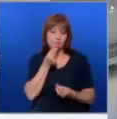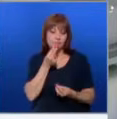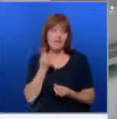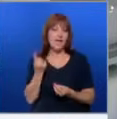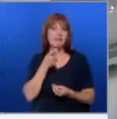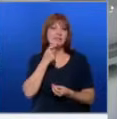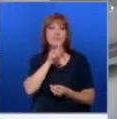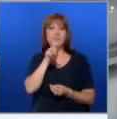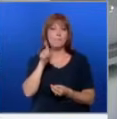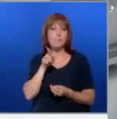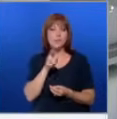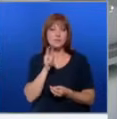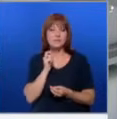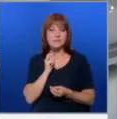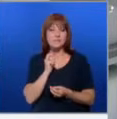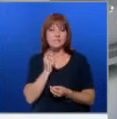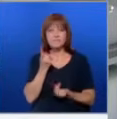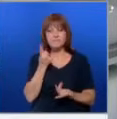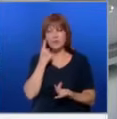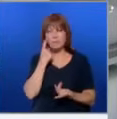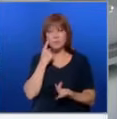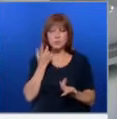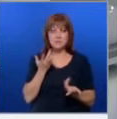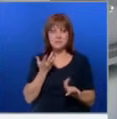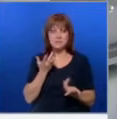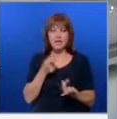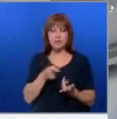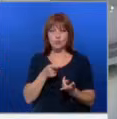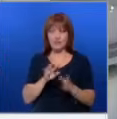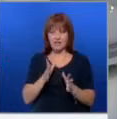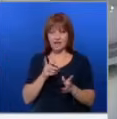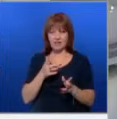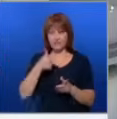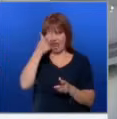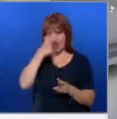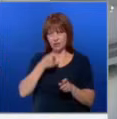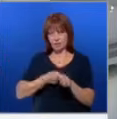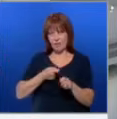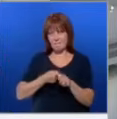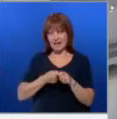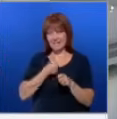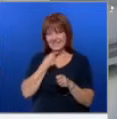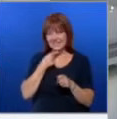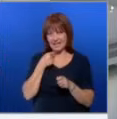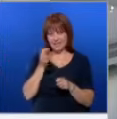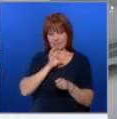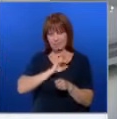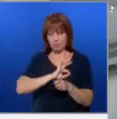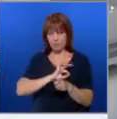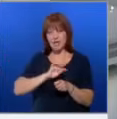един въпрос, който хрумва в момента, подозирам и на много наши зрители. Това е някакви ръчно правени сладки ли са, които са получили децата, или